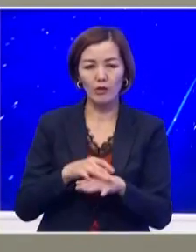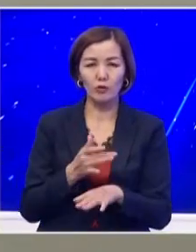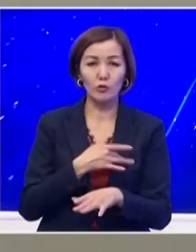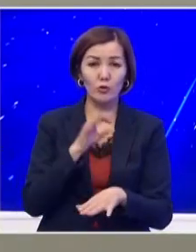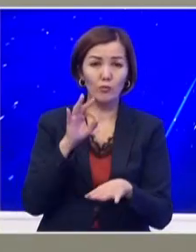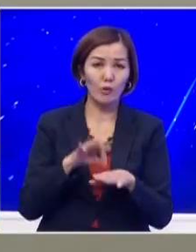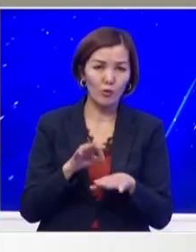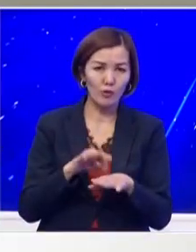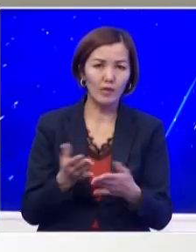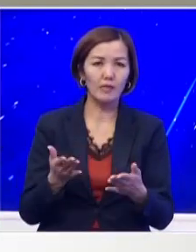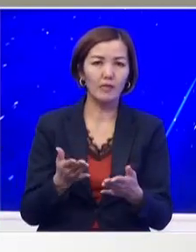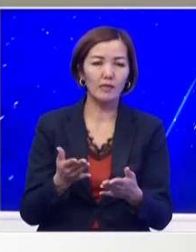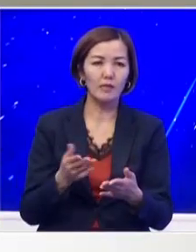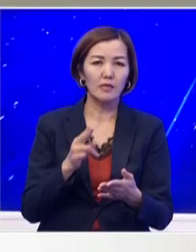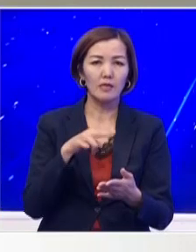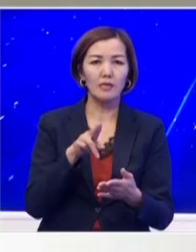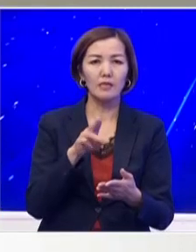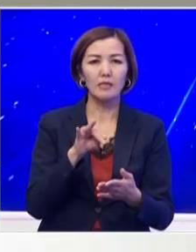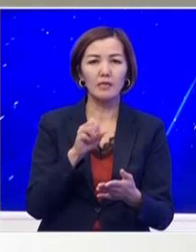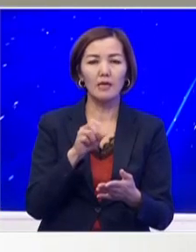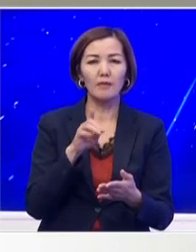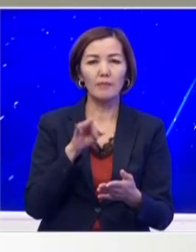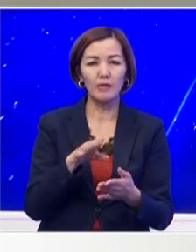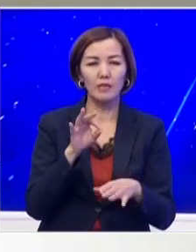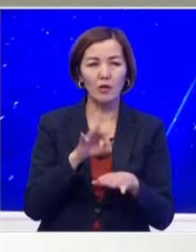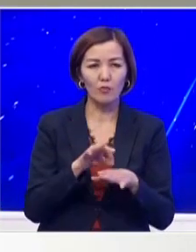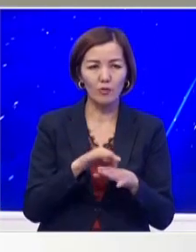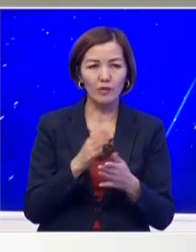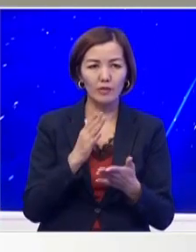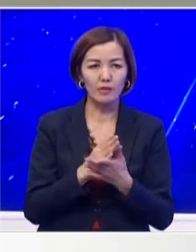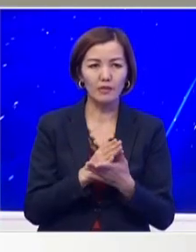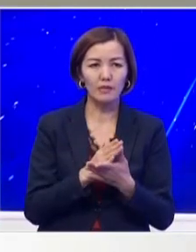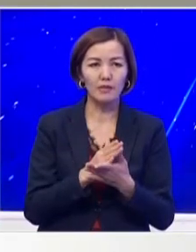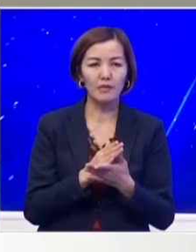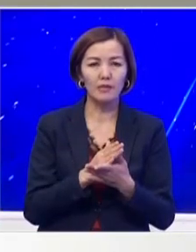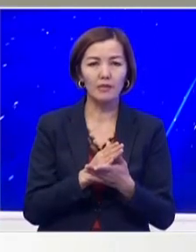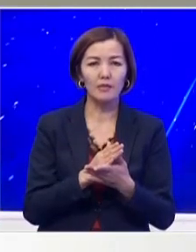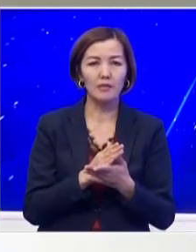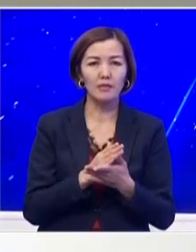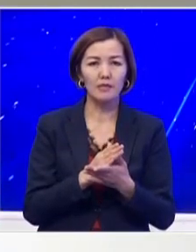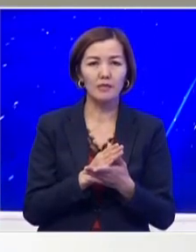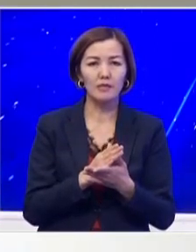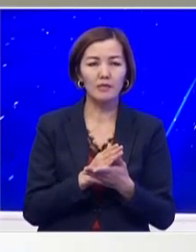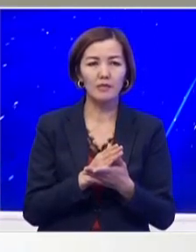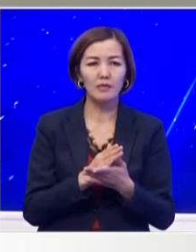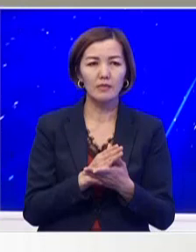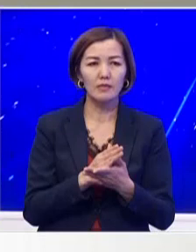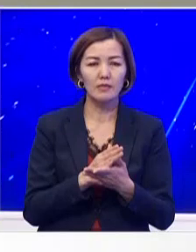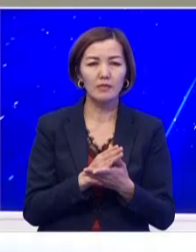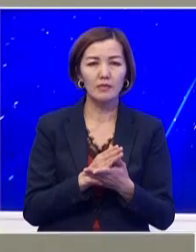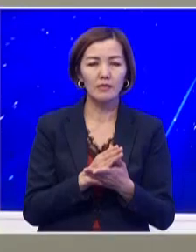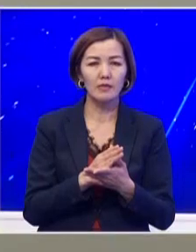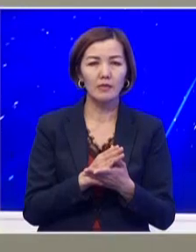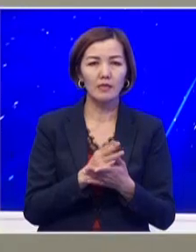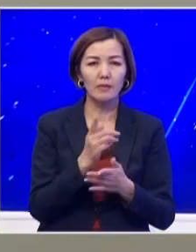ауырады, диабетикпін екінші степені. Осы ішіктің баншасына